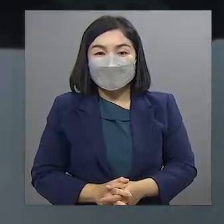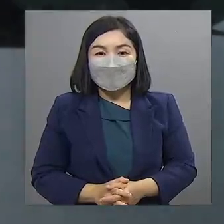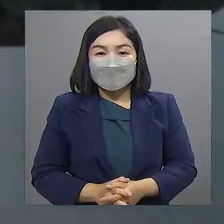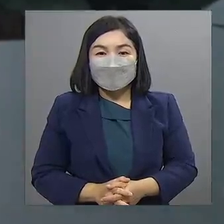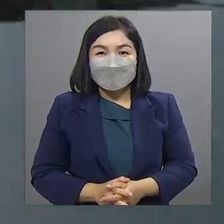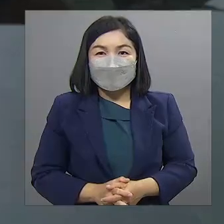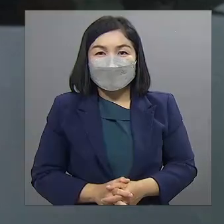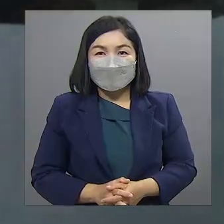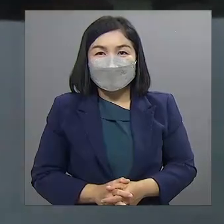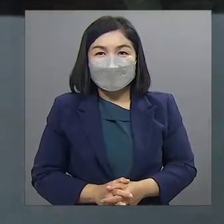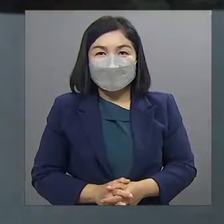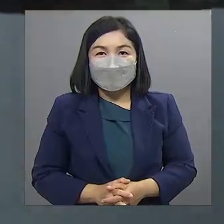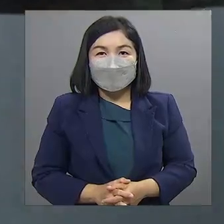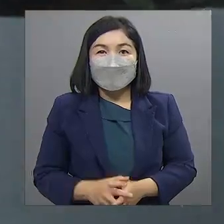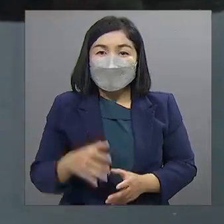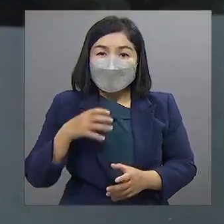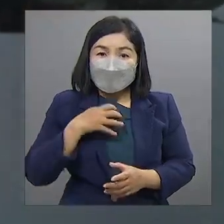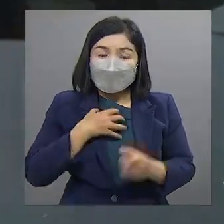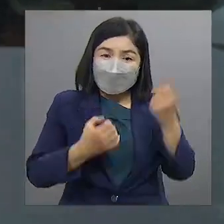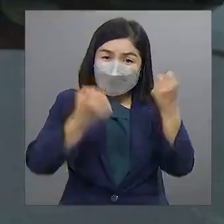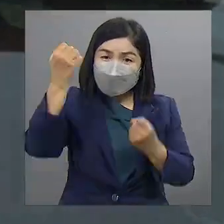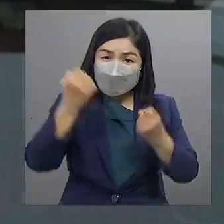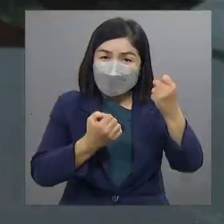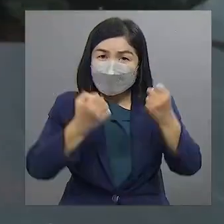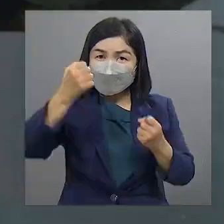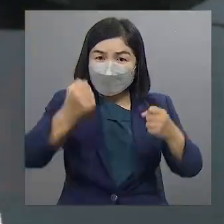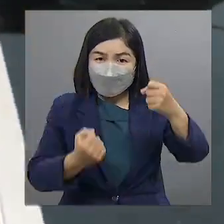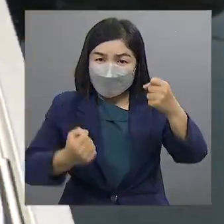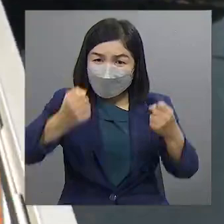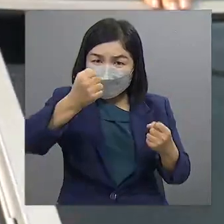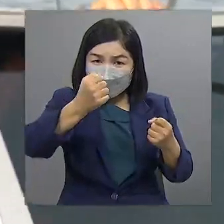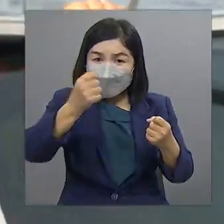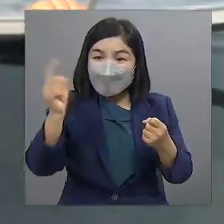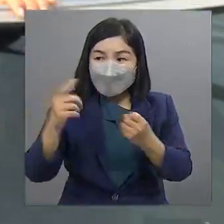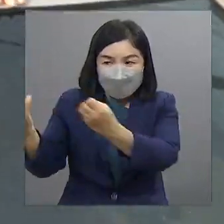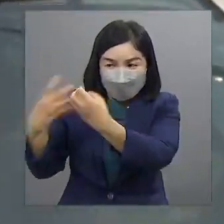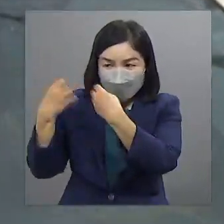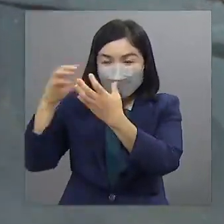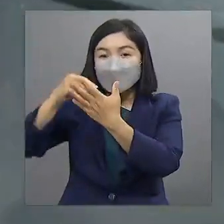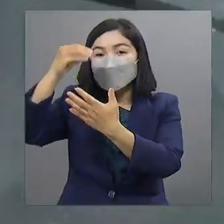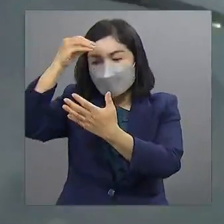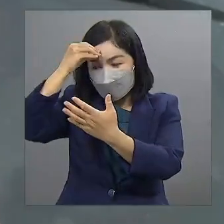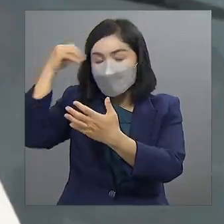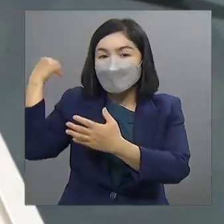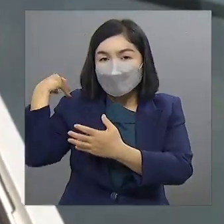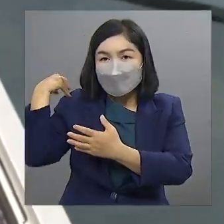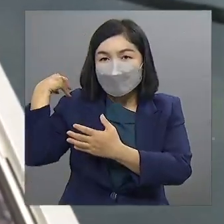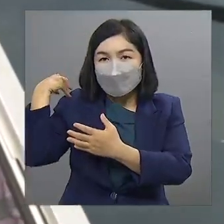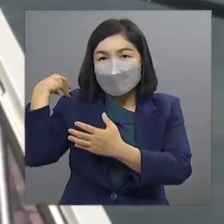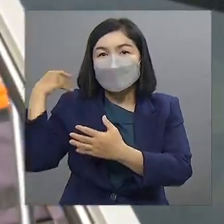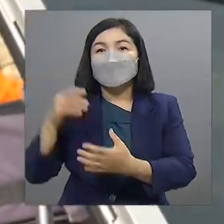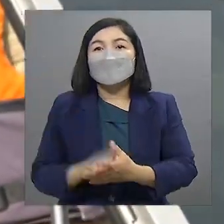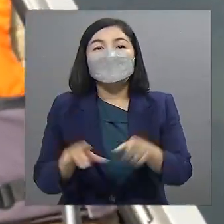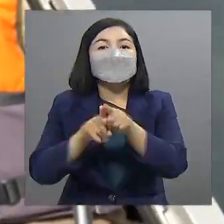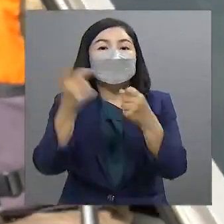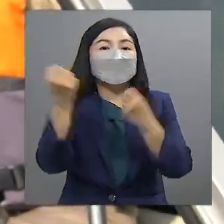อย่างขับเรือนี่เราต้องเรียนไหมคะ ต้องมีครูสอนครับแล้วก ็ขับรถนะเน า ะ ใช่แล้วก็